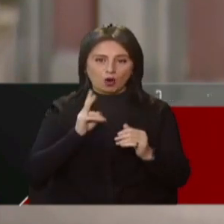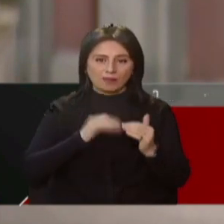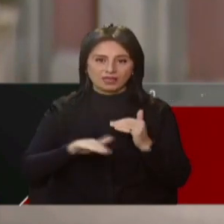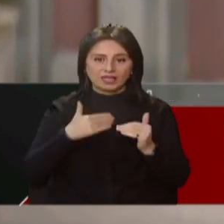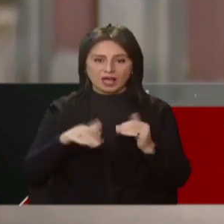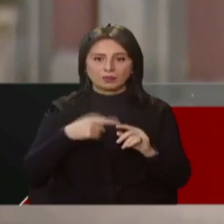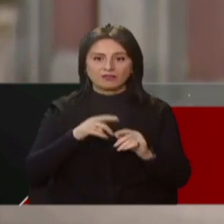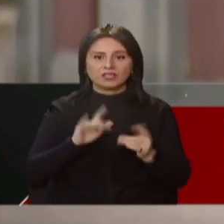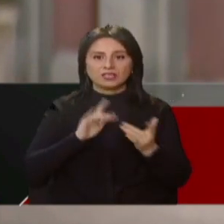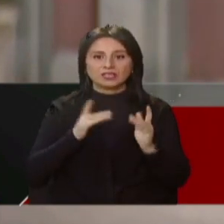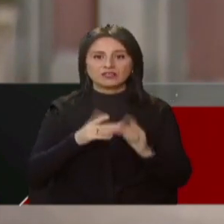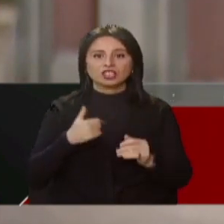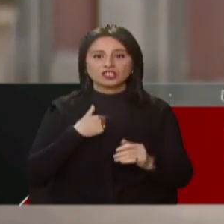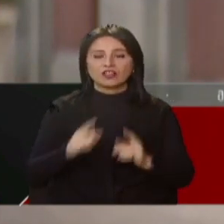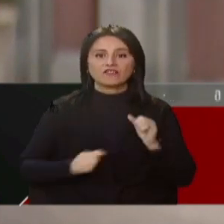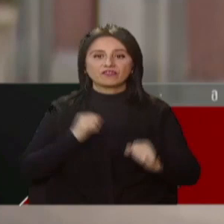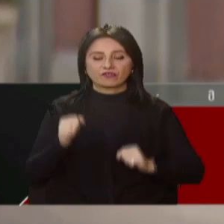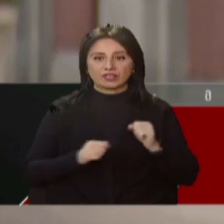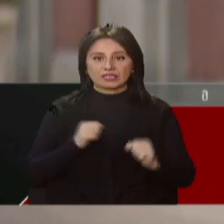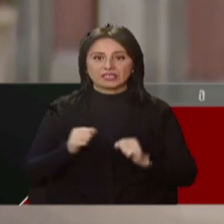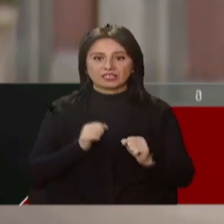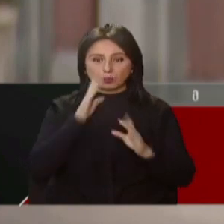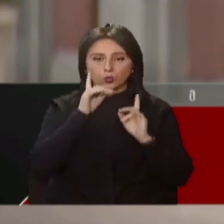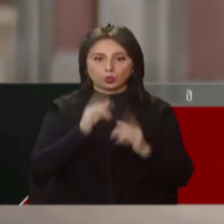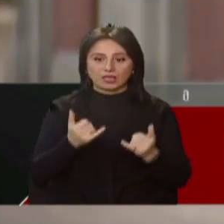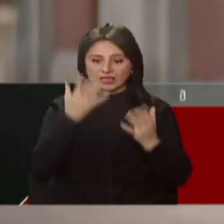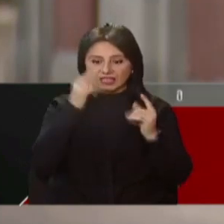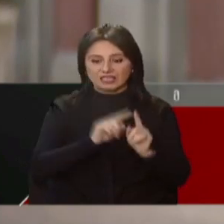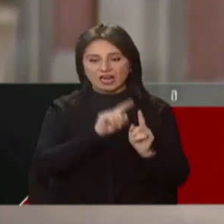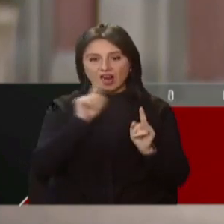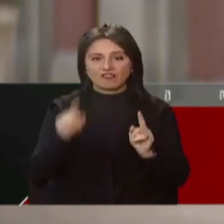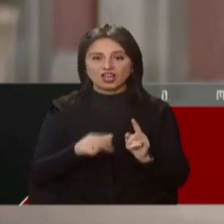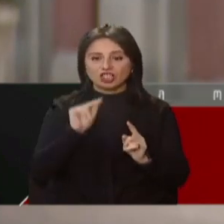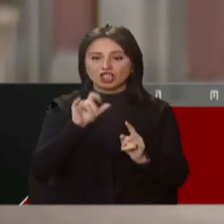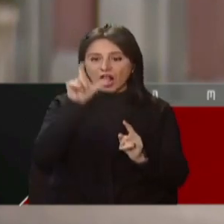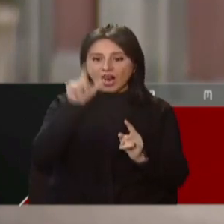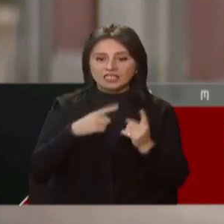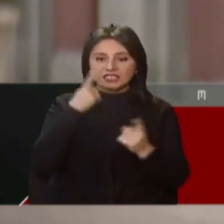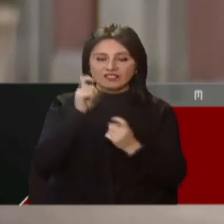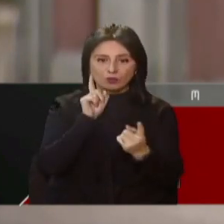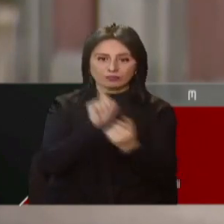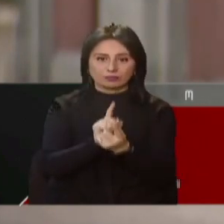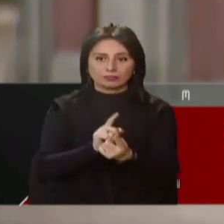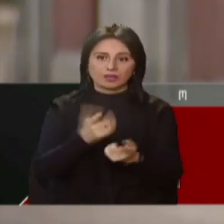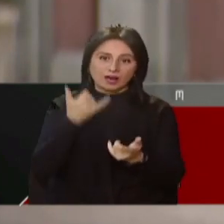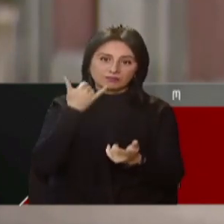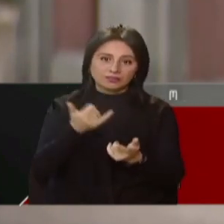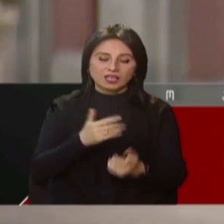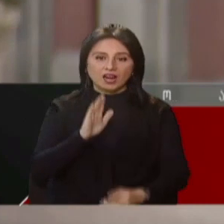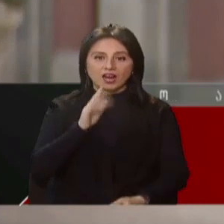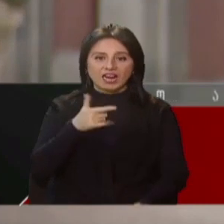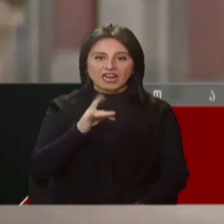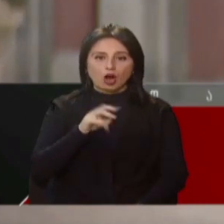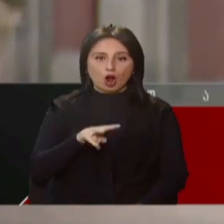გარკვეული შეფასებები მოყვა ამას სოციალურ ქსელში. ჩვენ ვეცდებით, ბუნებრივია, რომ დღის განმავლობაში გიორგი ჩალაძის ინფორმაცია მოვიპოვოთ. მაგალითად, გრიგოლ